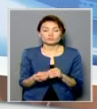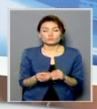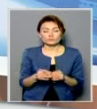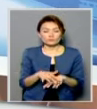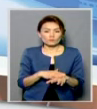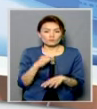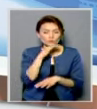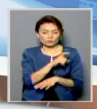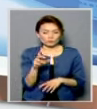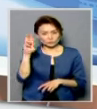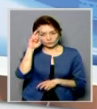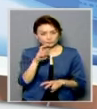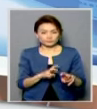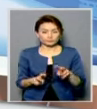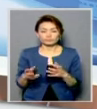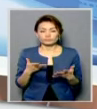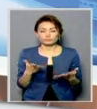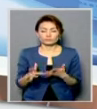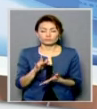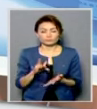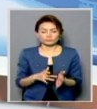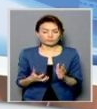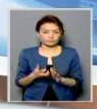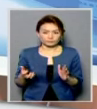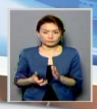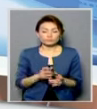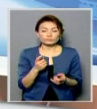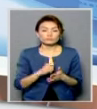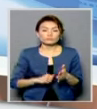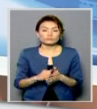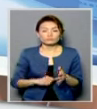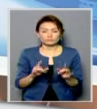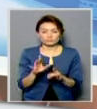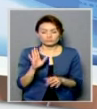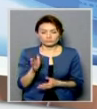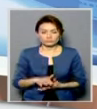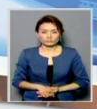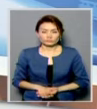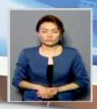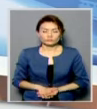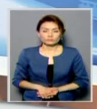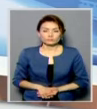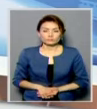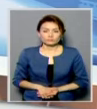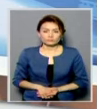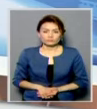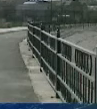скапливается большое количество людей. Однако в нефтяном городе их не хватает. Почему? Попытались выяснить наши корреспонденты.